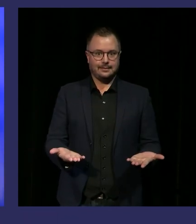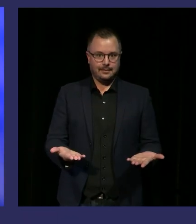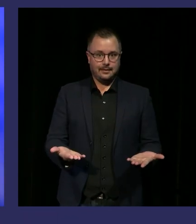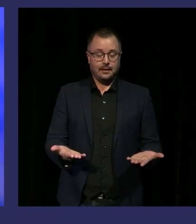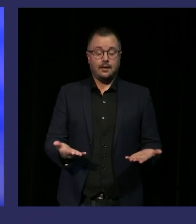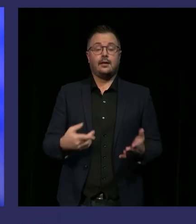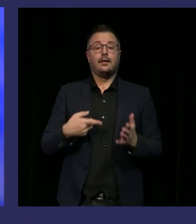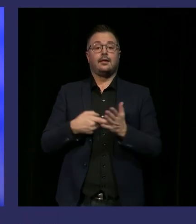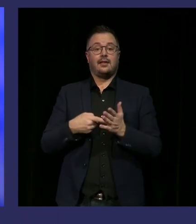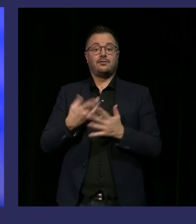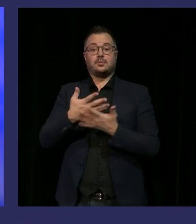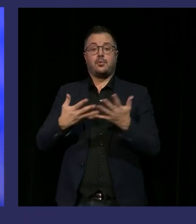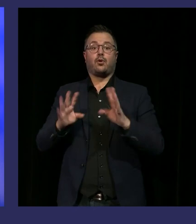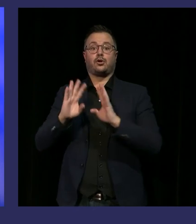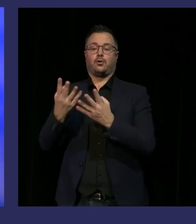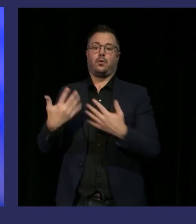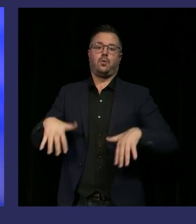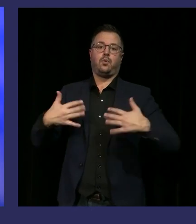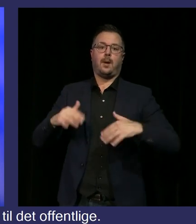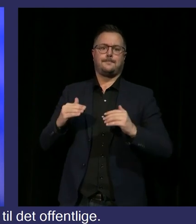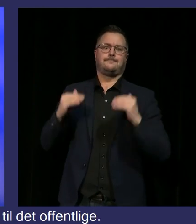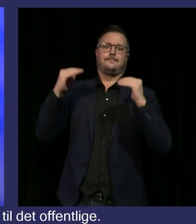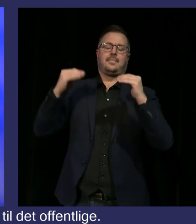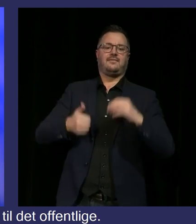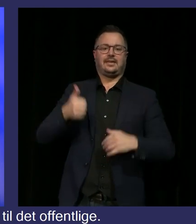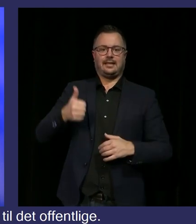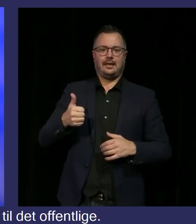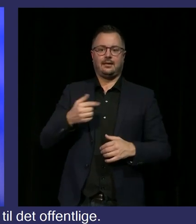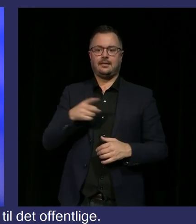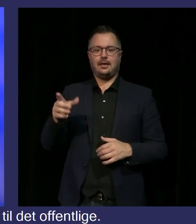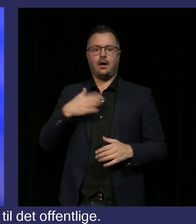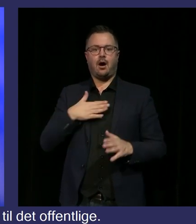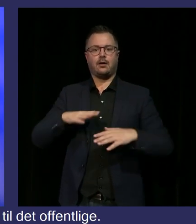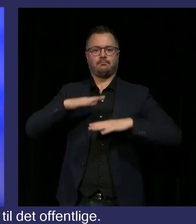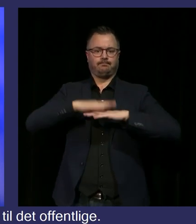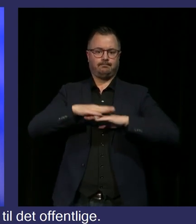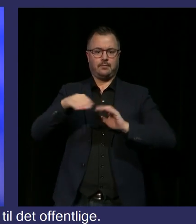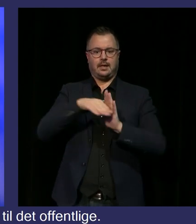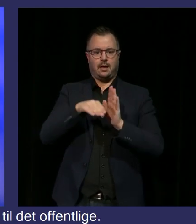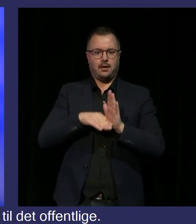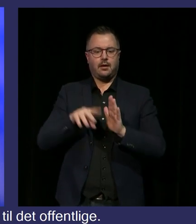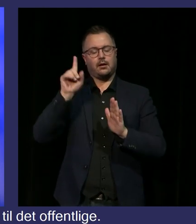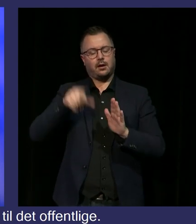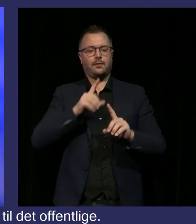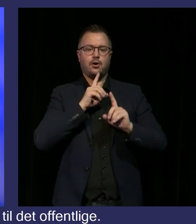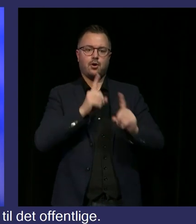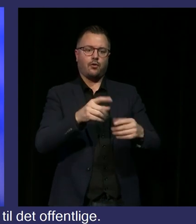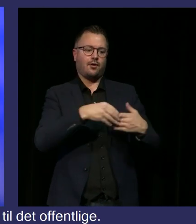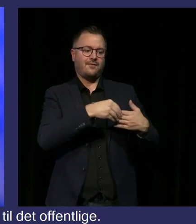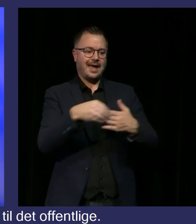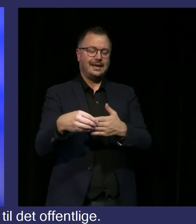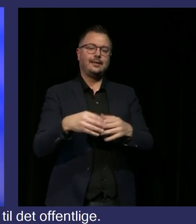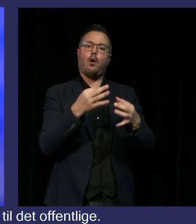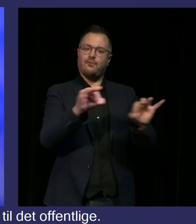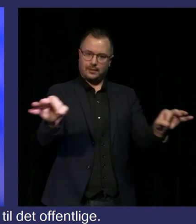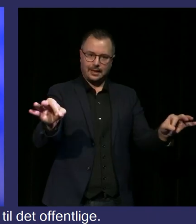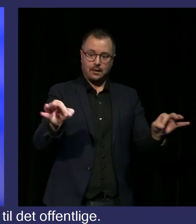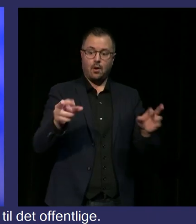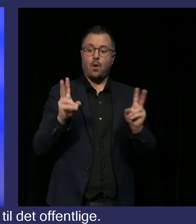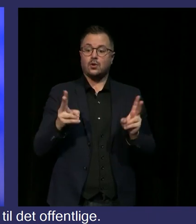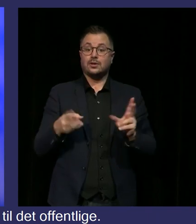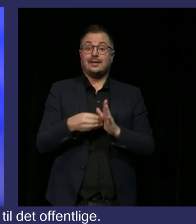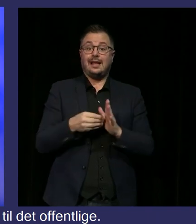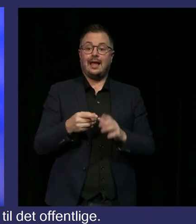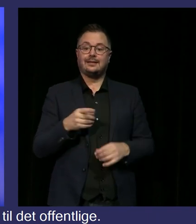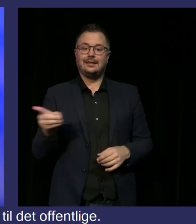Språkrådet selvfølgelig enda viktigere. De får hjemmel til å gi råd og veiledning til det offentlige, og skal i tillegg føre tilsyn